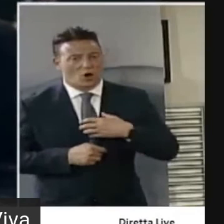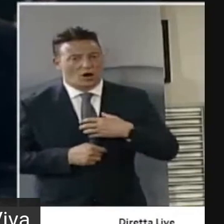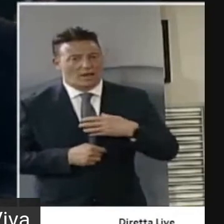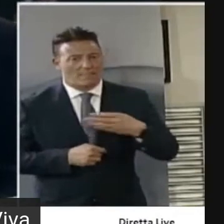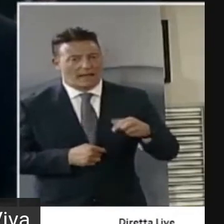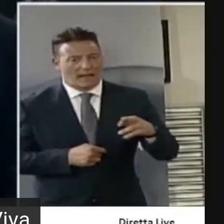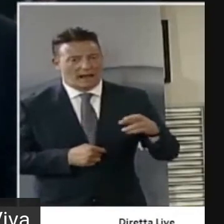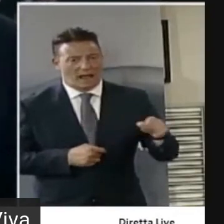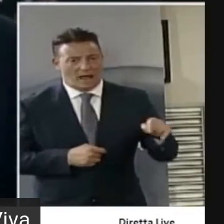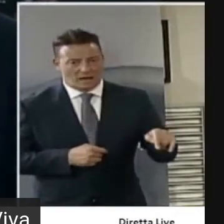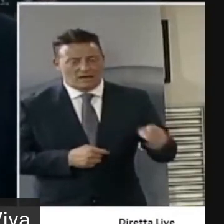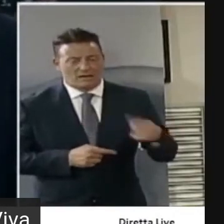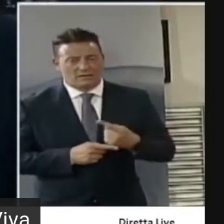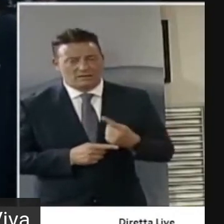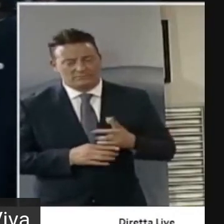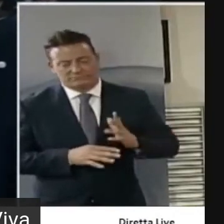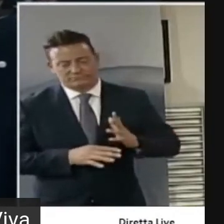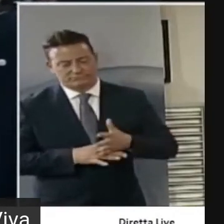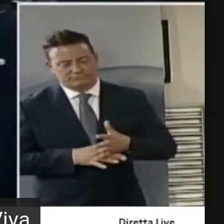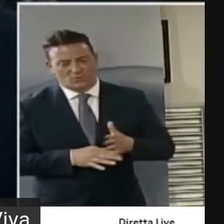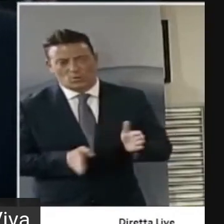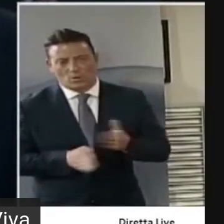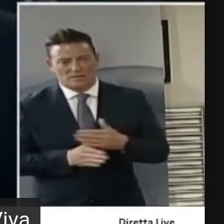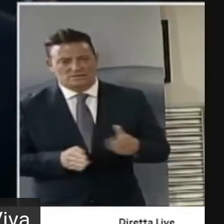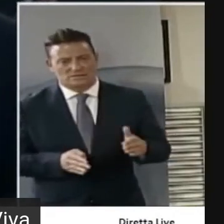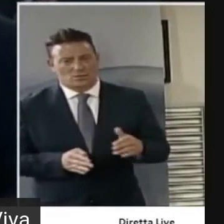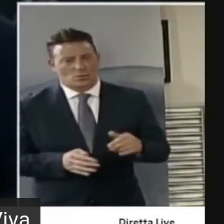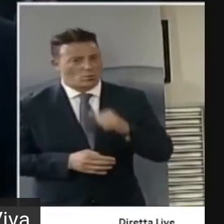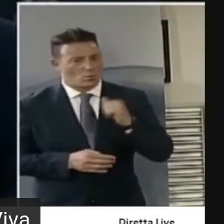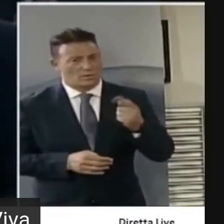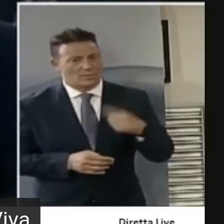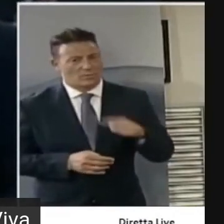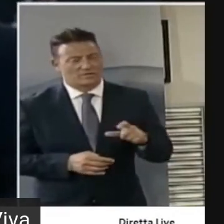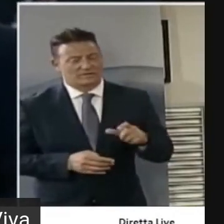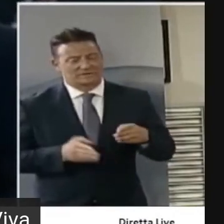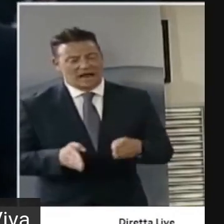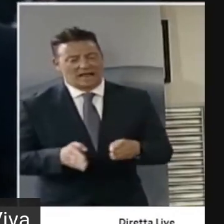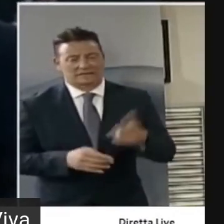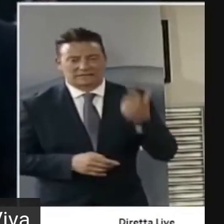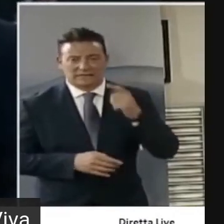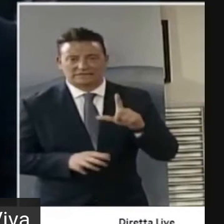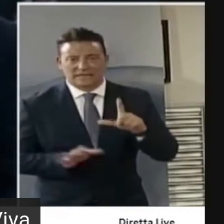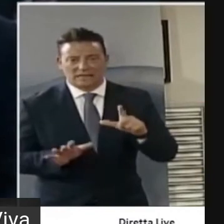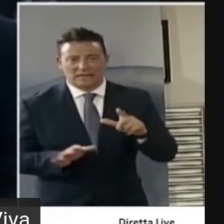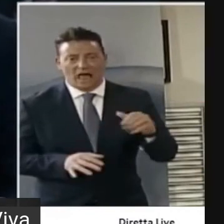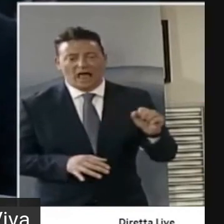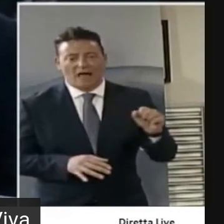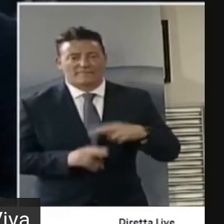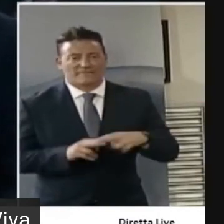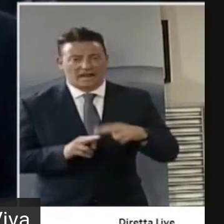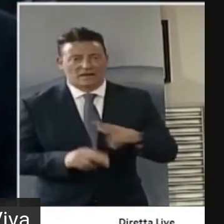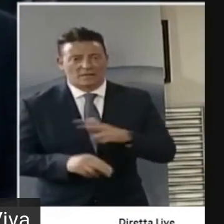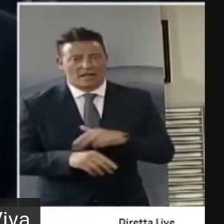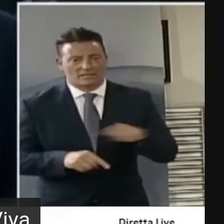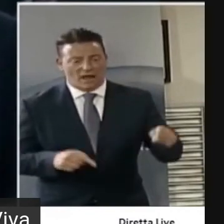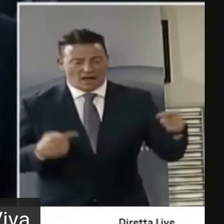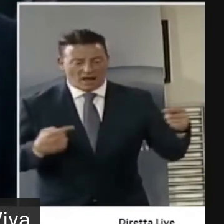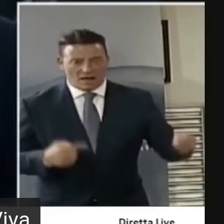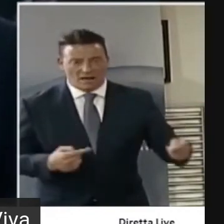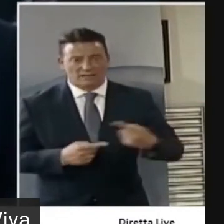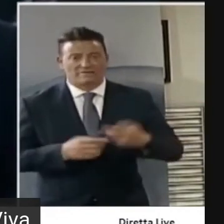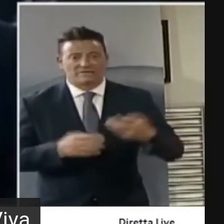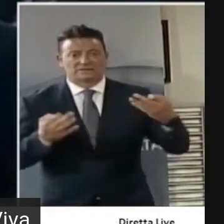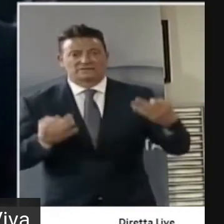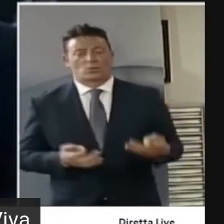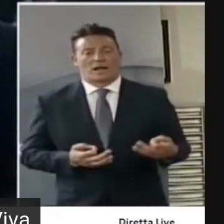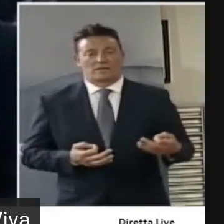a porre in essere ogni azione utile affinché la strada statale 7 Appia Matera Ferrandina sia messa in sicurezza